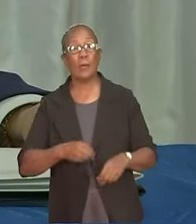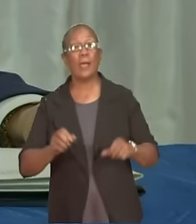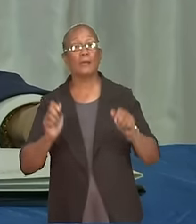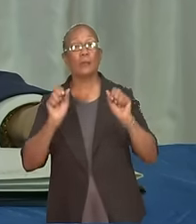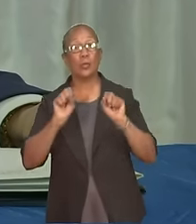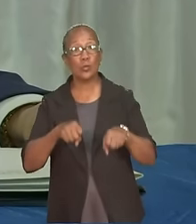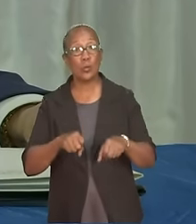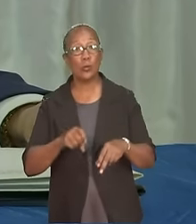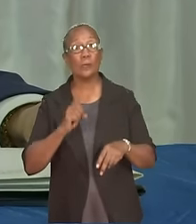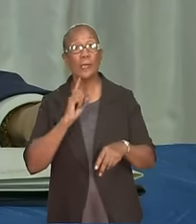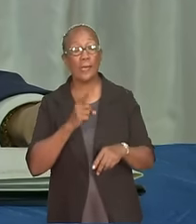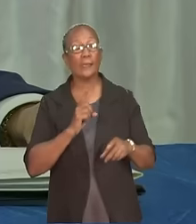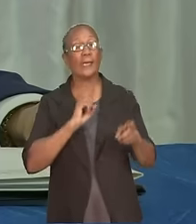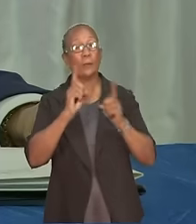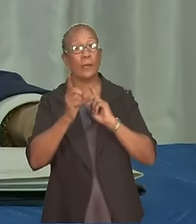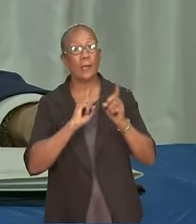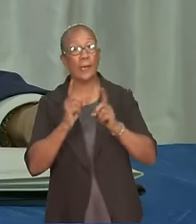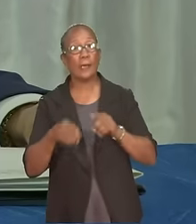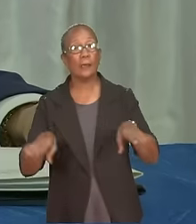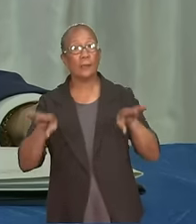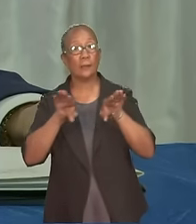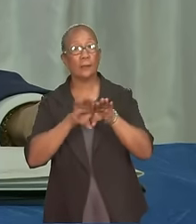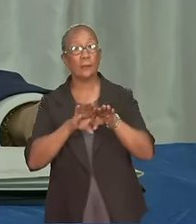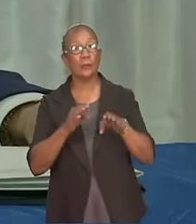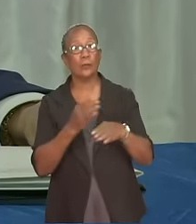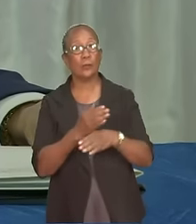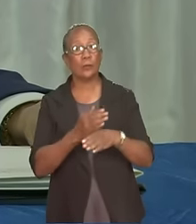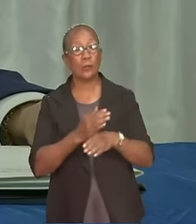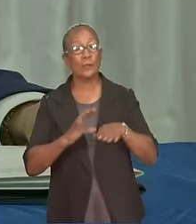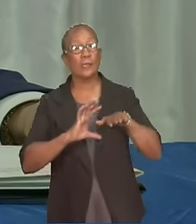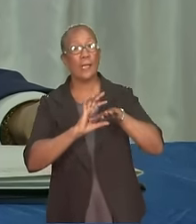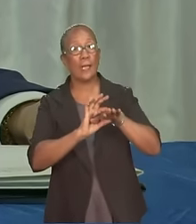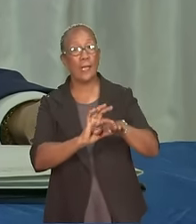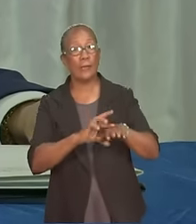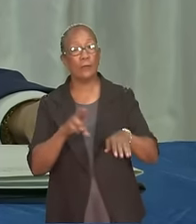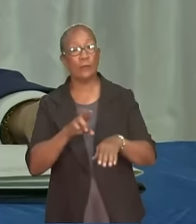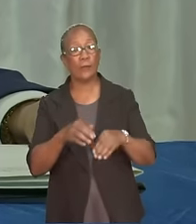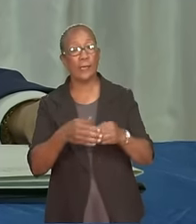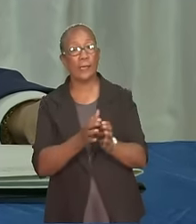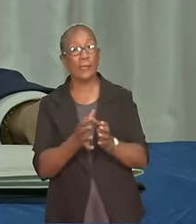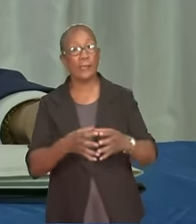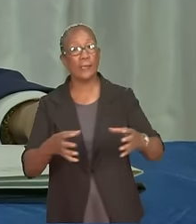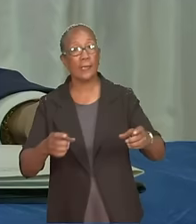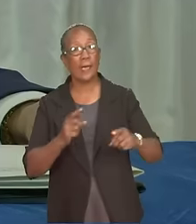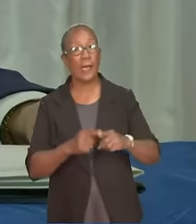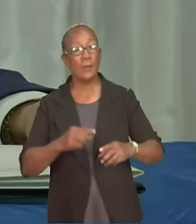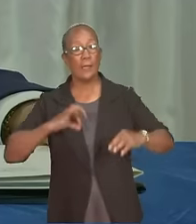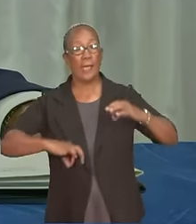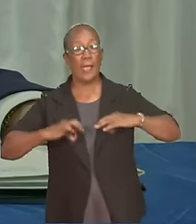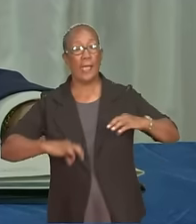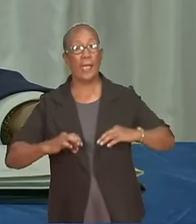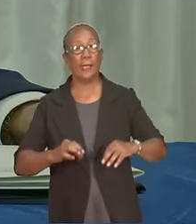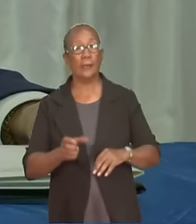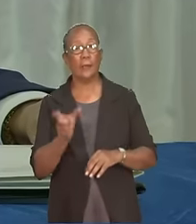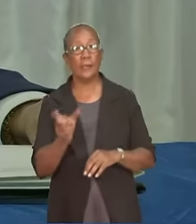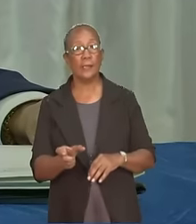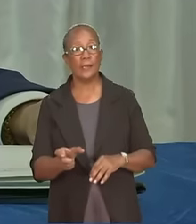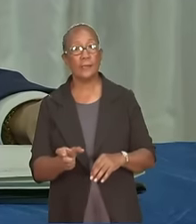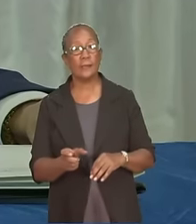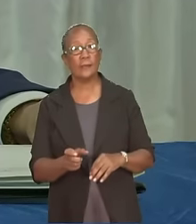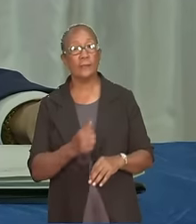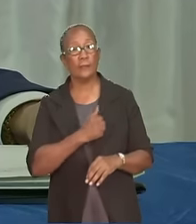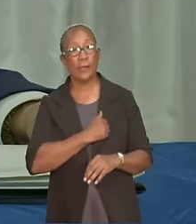een bilateraal overleg plaatsvindt tussen de leiding van Rekenkamer met de minister en het departement